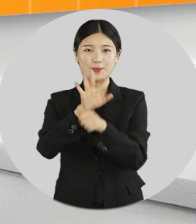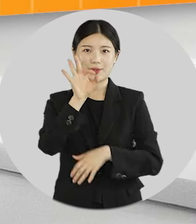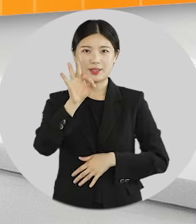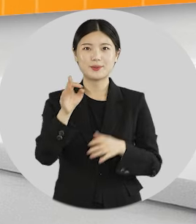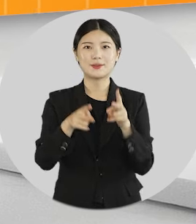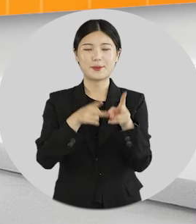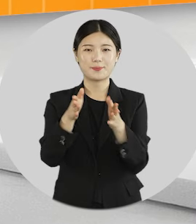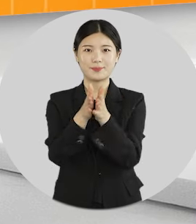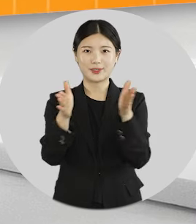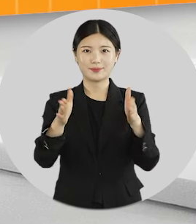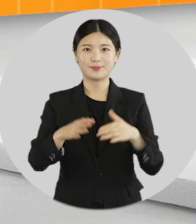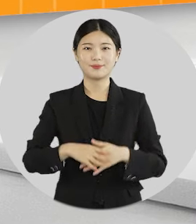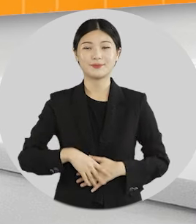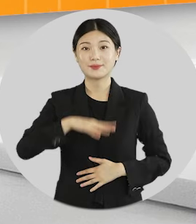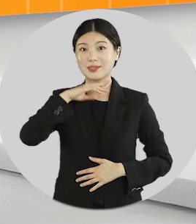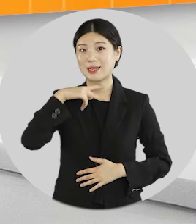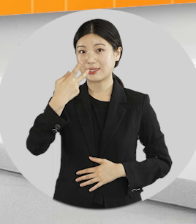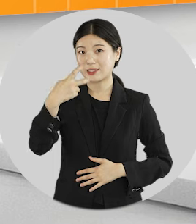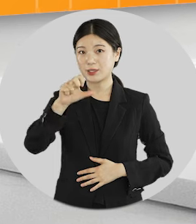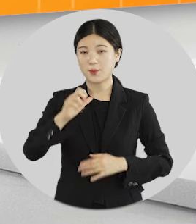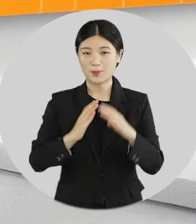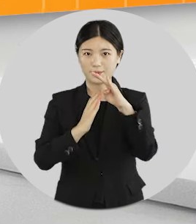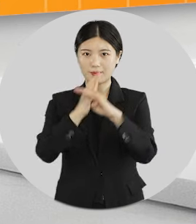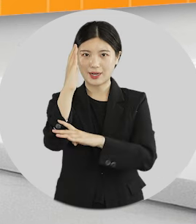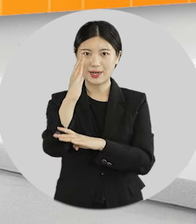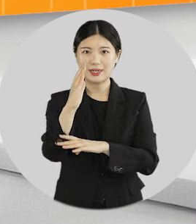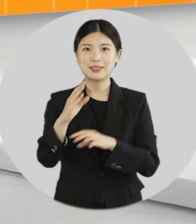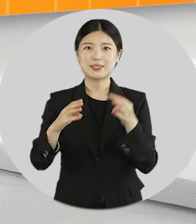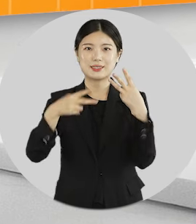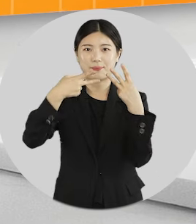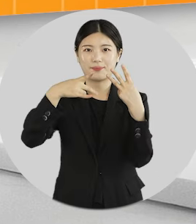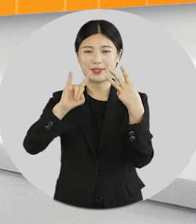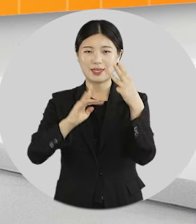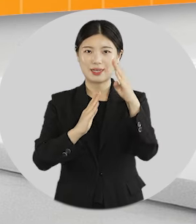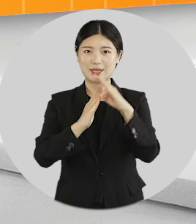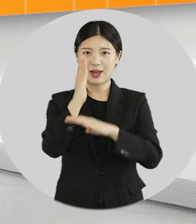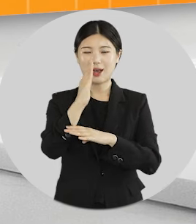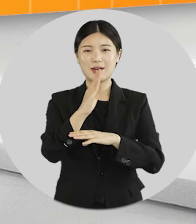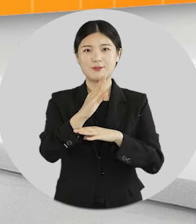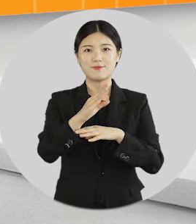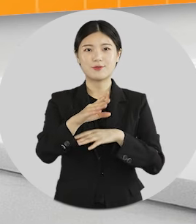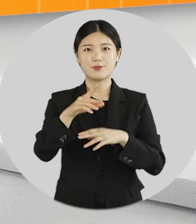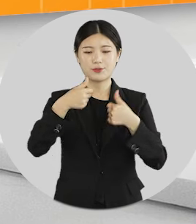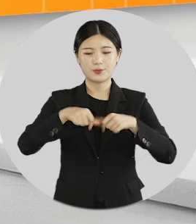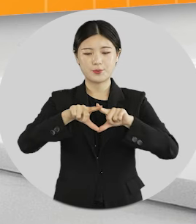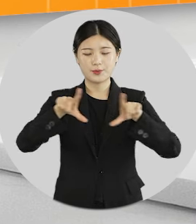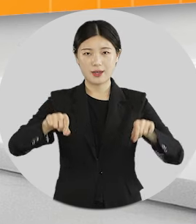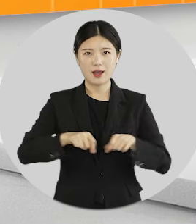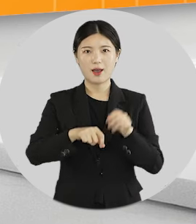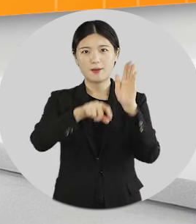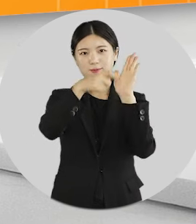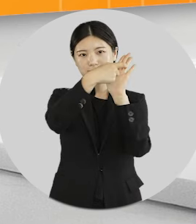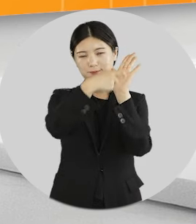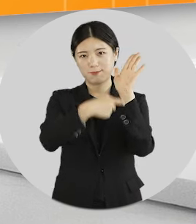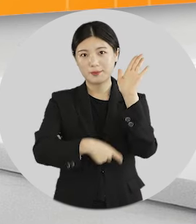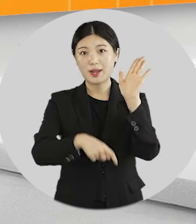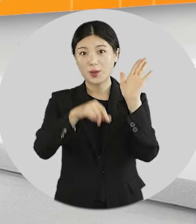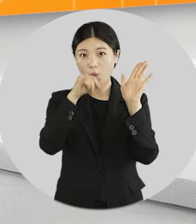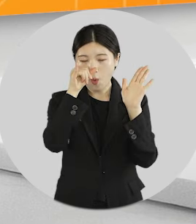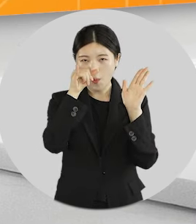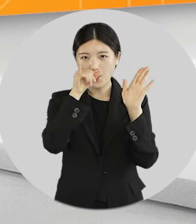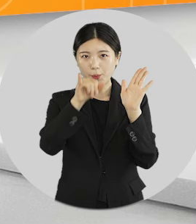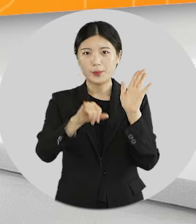예정입니다. 75세 이상의 직계 존속과 직계 비속을 포함한 3대 이상 주민등록상 한 가구를